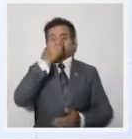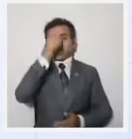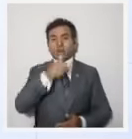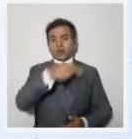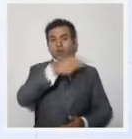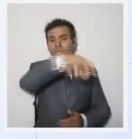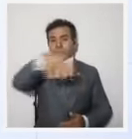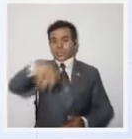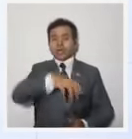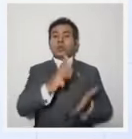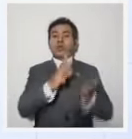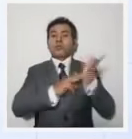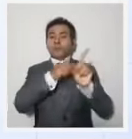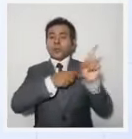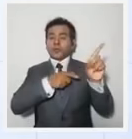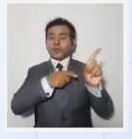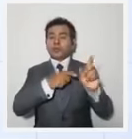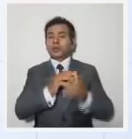1.45%।